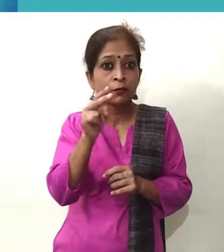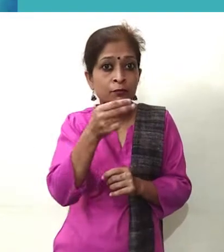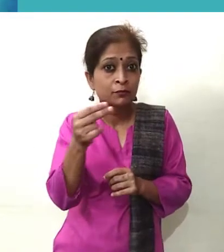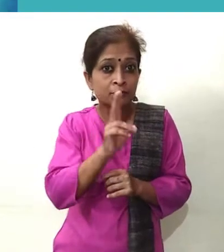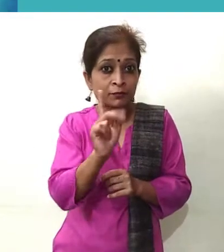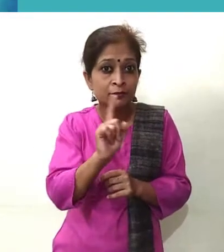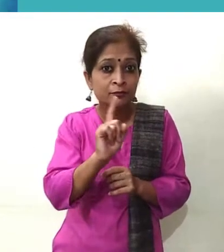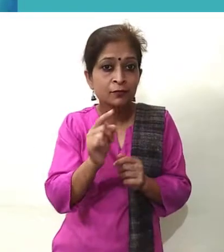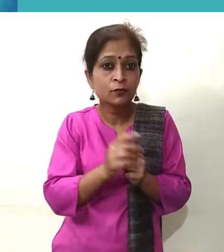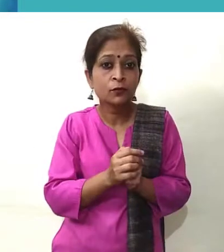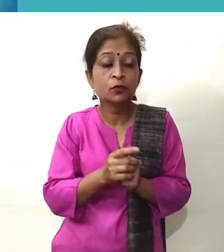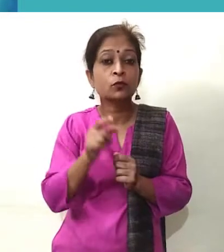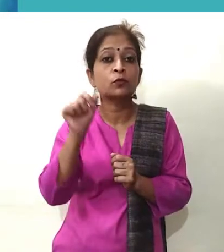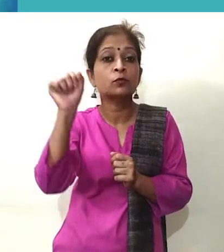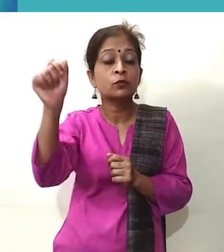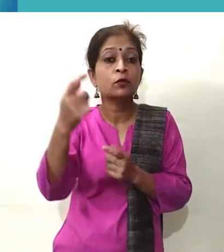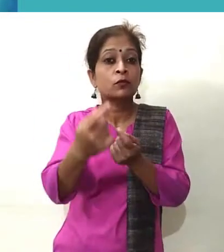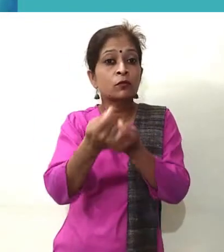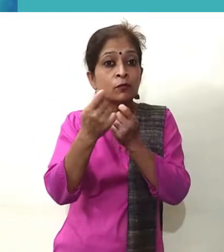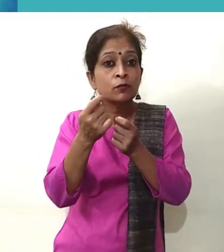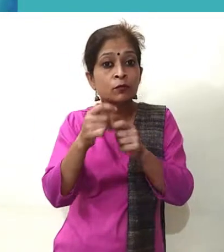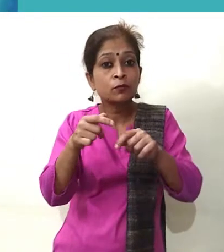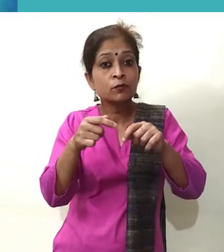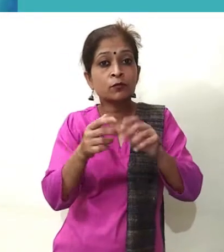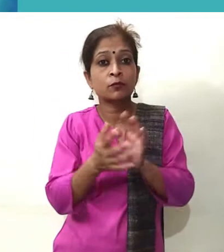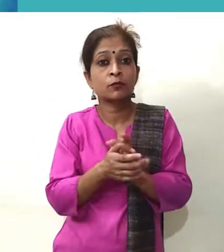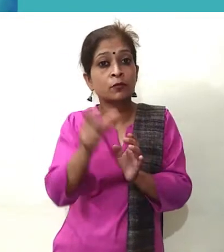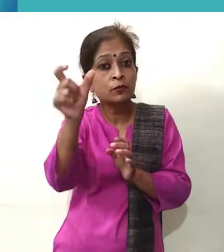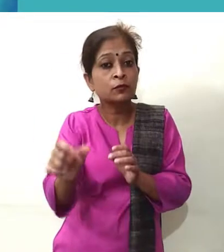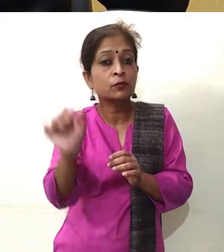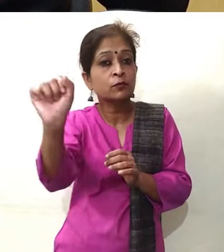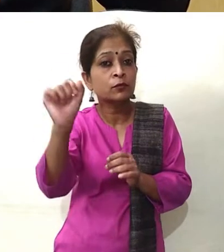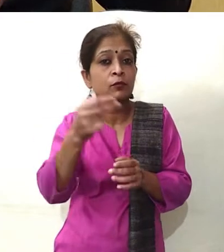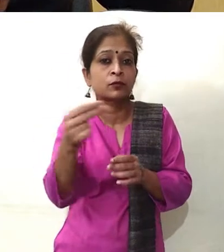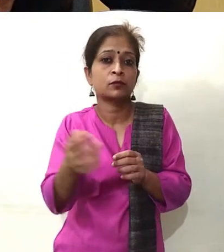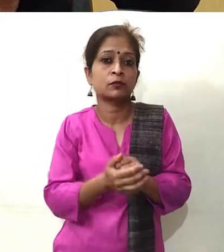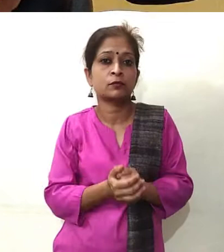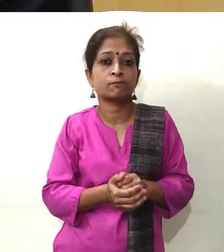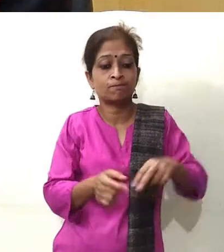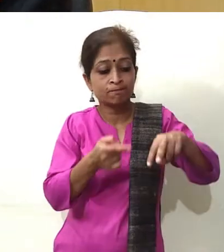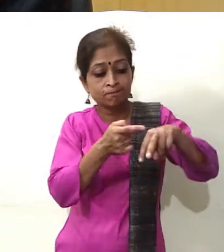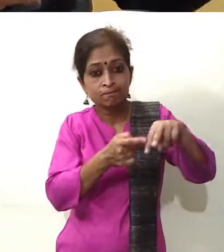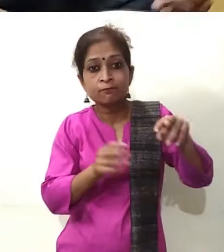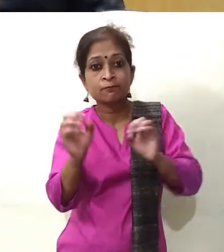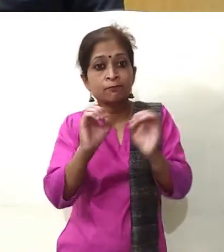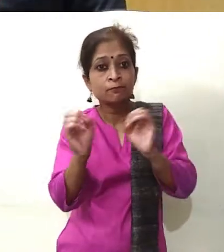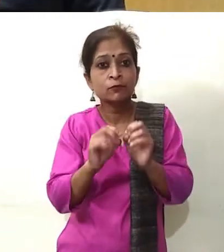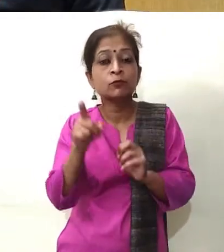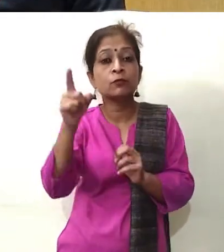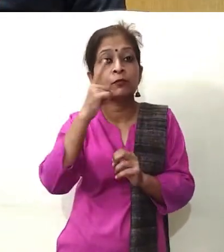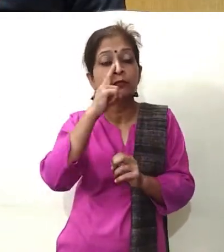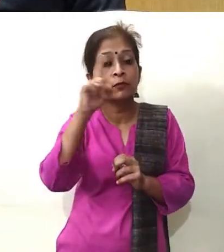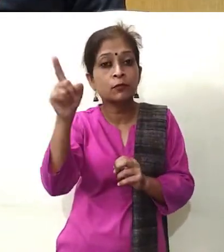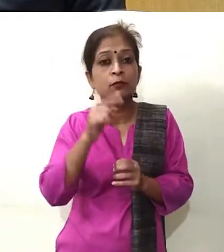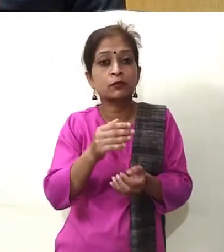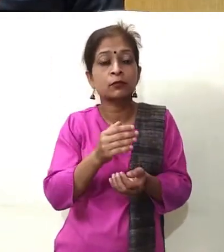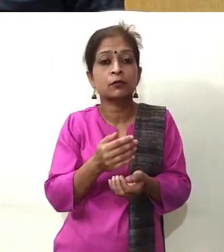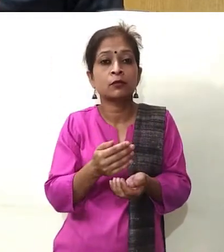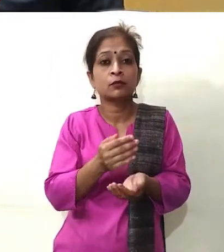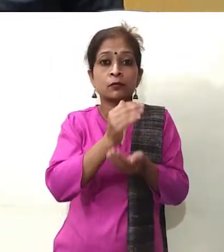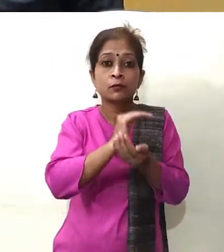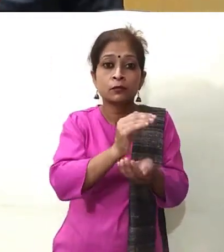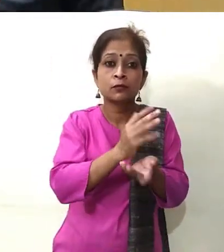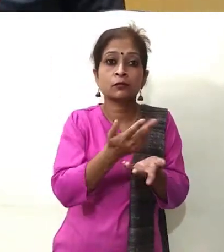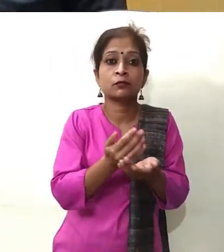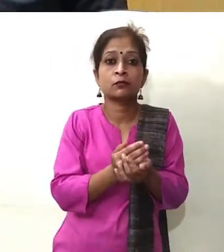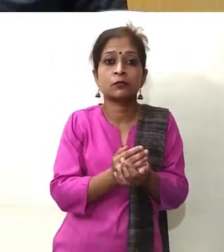जिसके कि दोनों पैर नहीं थे। अच्छा। है ना, उनकी माँ ने समय से पहले उन्हें पैदा कर दिया था, इसलिए पूरा विकास नहीं